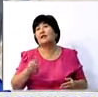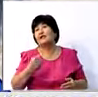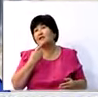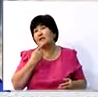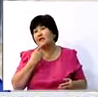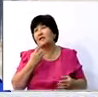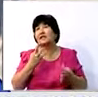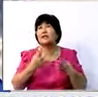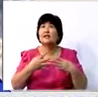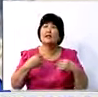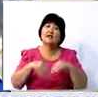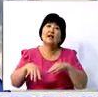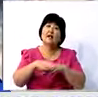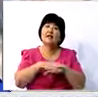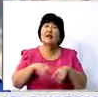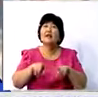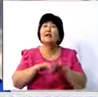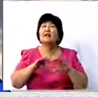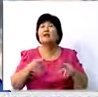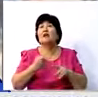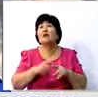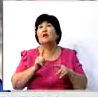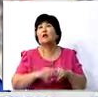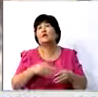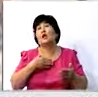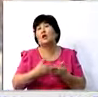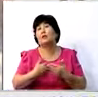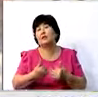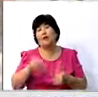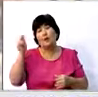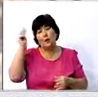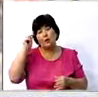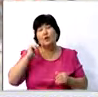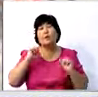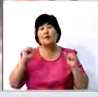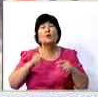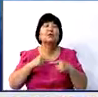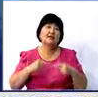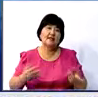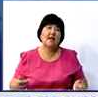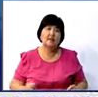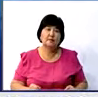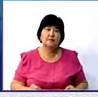незащищенных слоев населения и дети, которые проявили себя в учебе, в спорте и так далее.